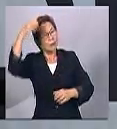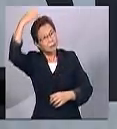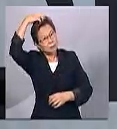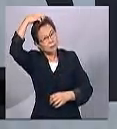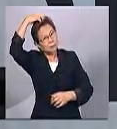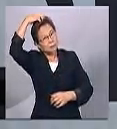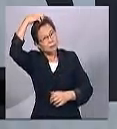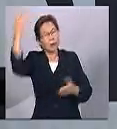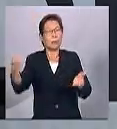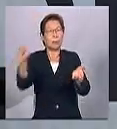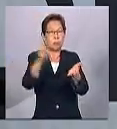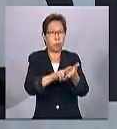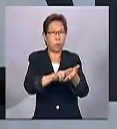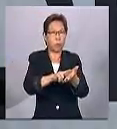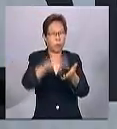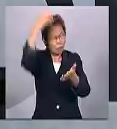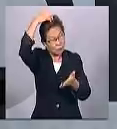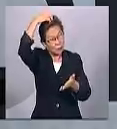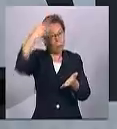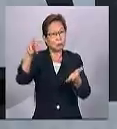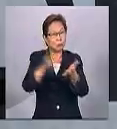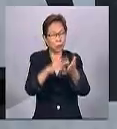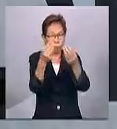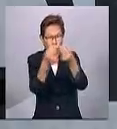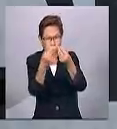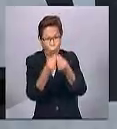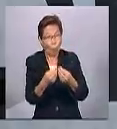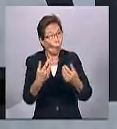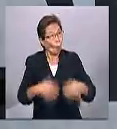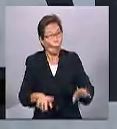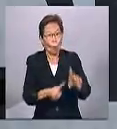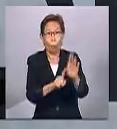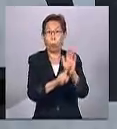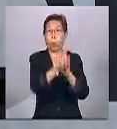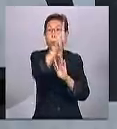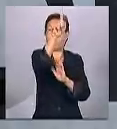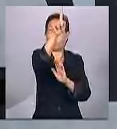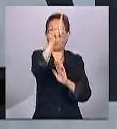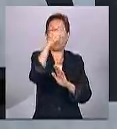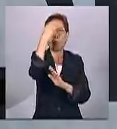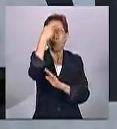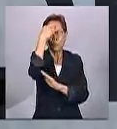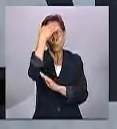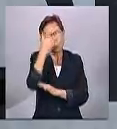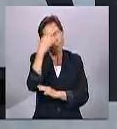telah mencatatkan ataupun merekodkan jumlah yang tinggi. Salah satu punca ialah